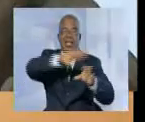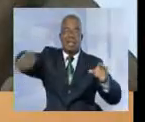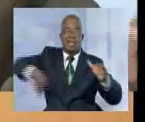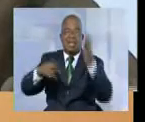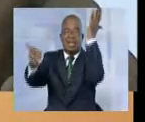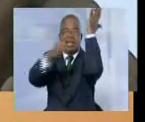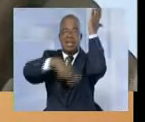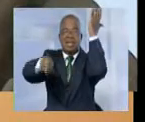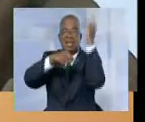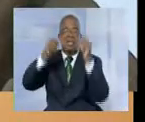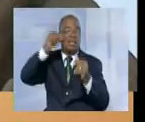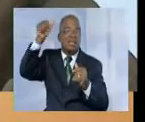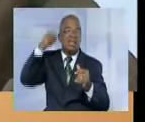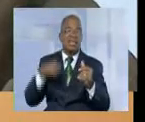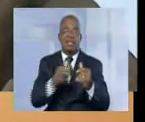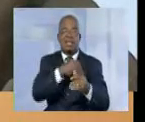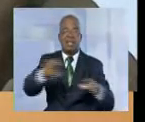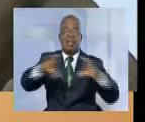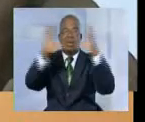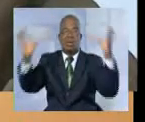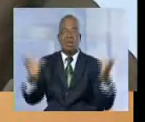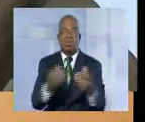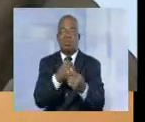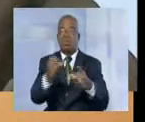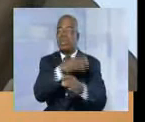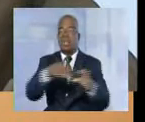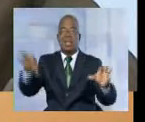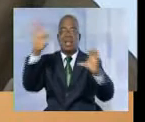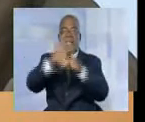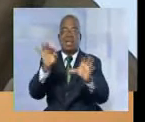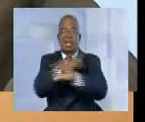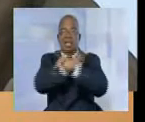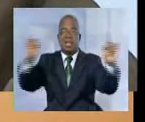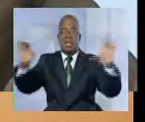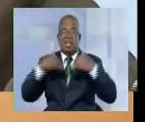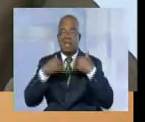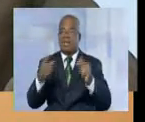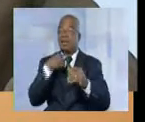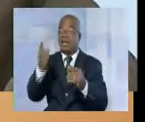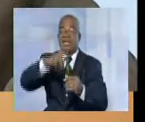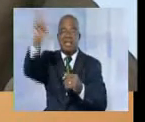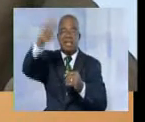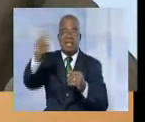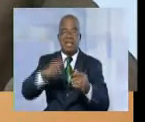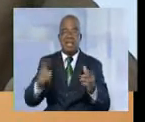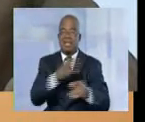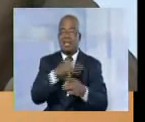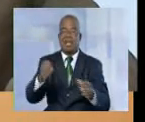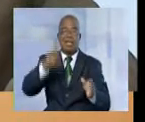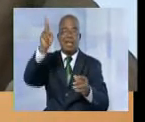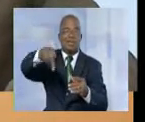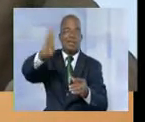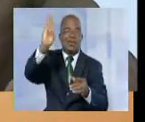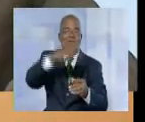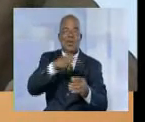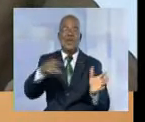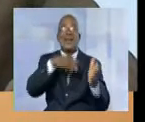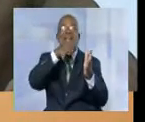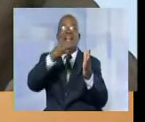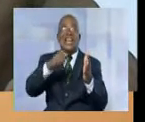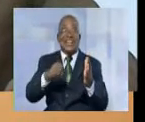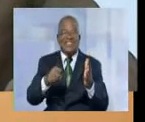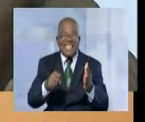régionales. Hier, la CEI a proclamé les résultats dans plusieurs circonscriptions, notamment les communes de Port-Boué, où la candidate du